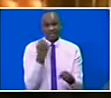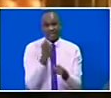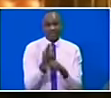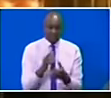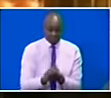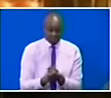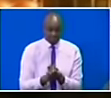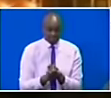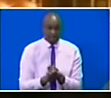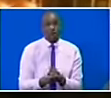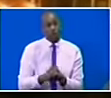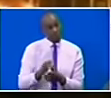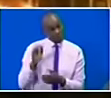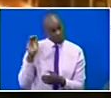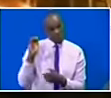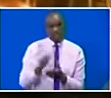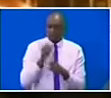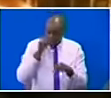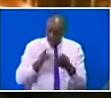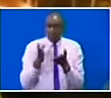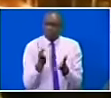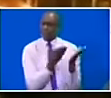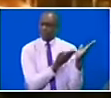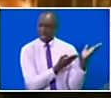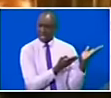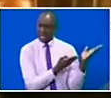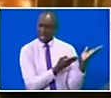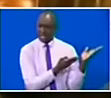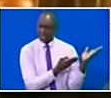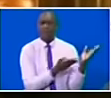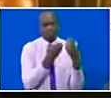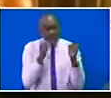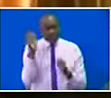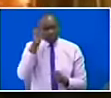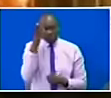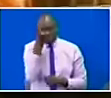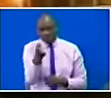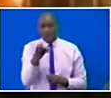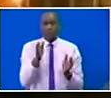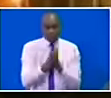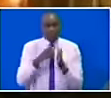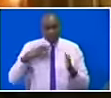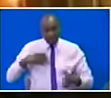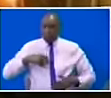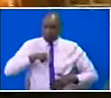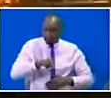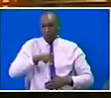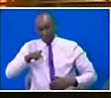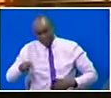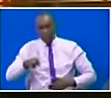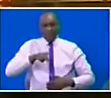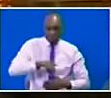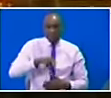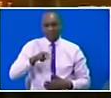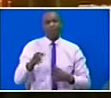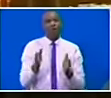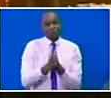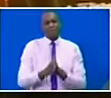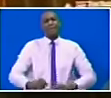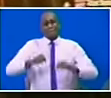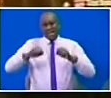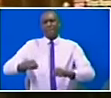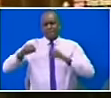sijakosea. Na picha hizo unazoziona hewani ni Rais Uhuru Kenyatta pamoja na abiria wengine, haswa